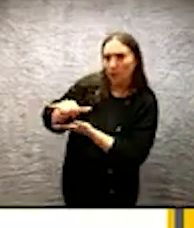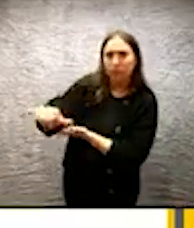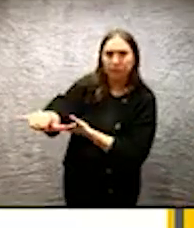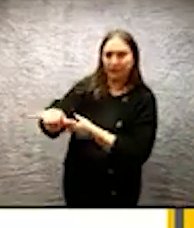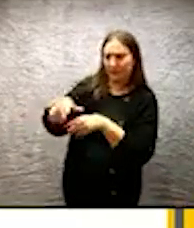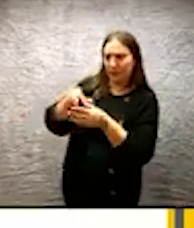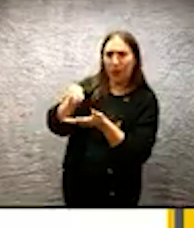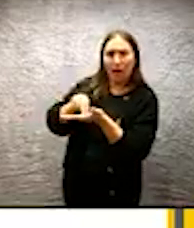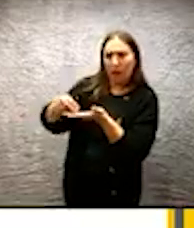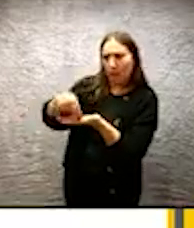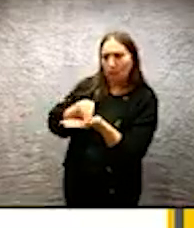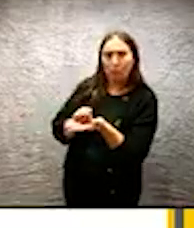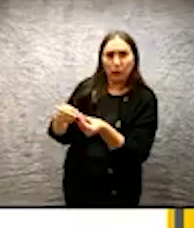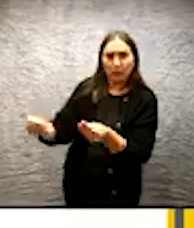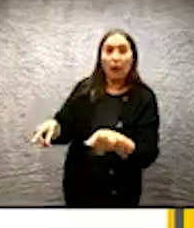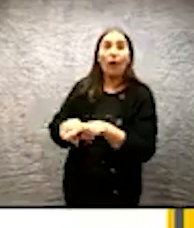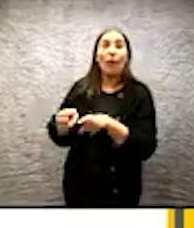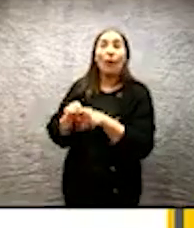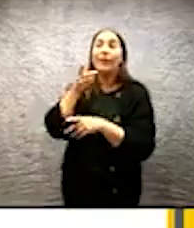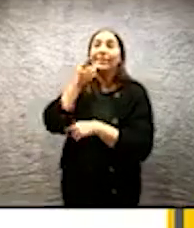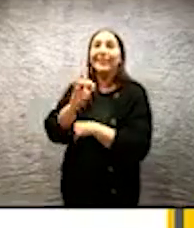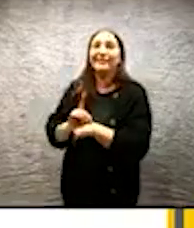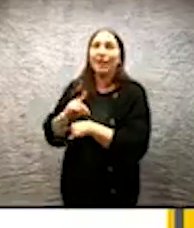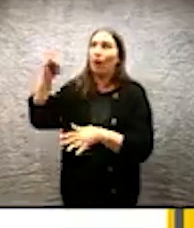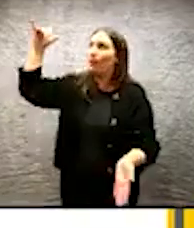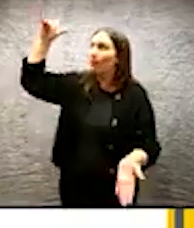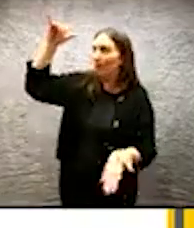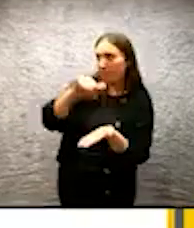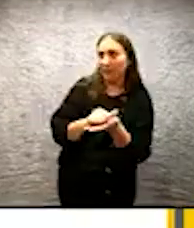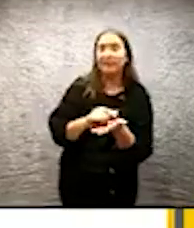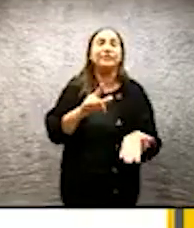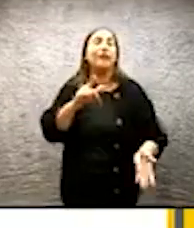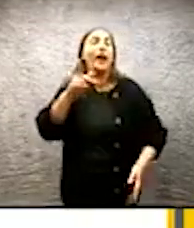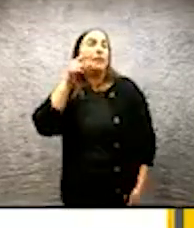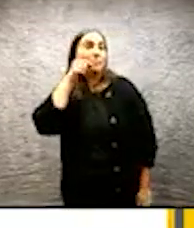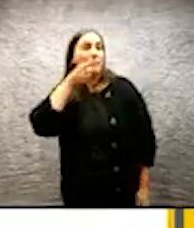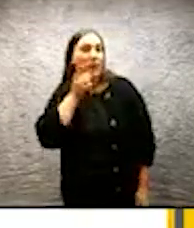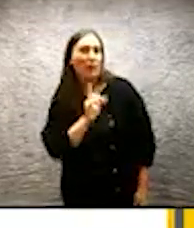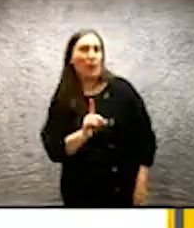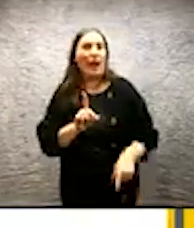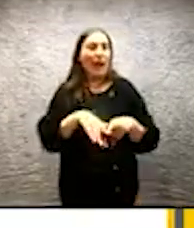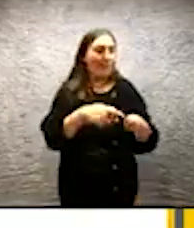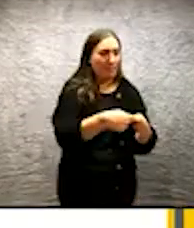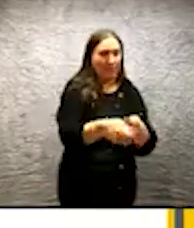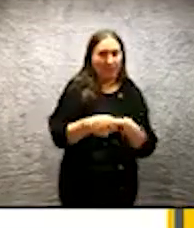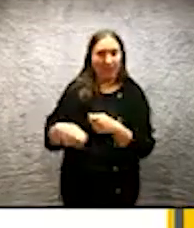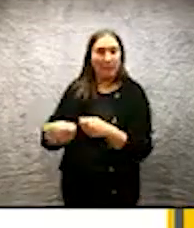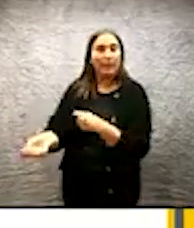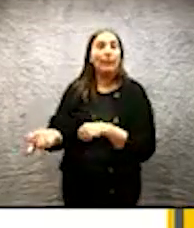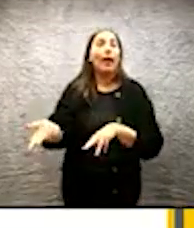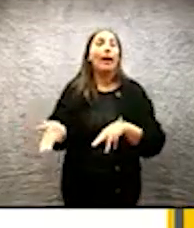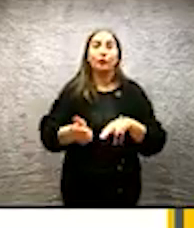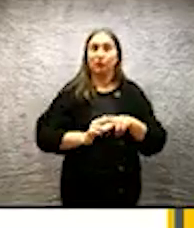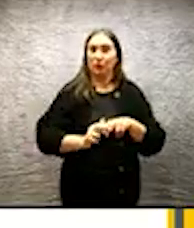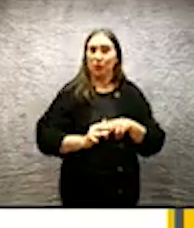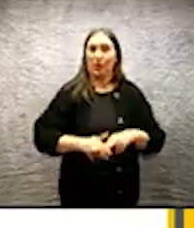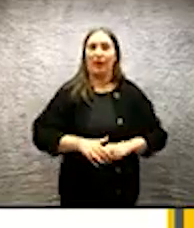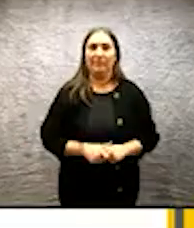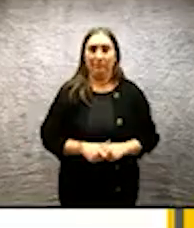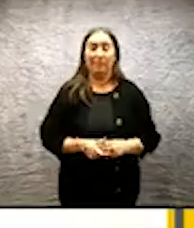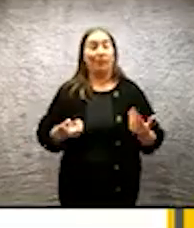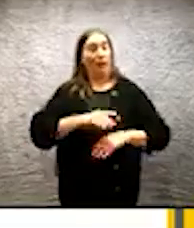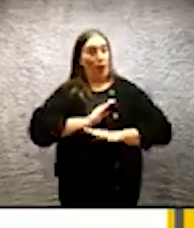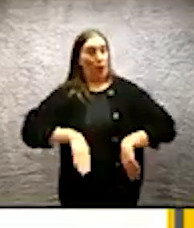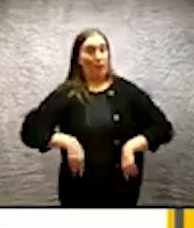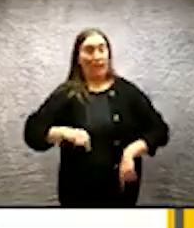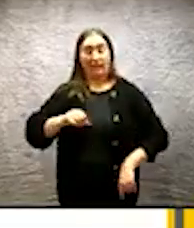décembre, l'arrivée en avion du Père Noël, suivie d'une distribution de chocolat. Enfin, le CIGAL a signé des